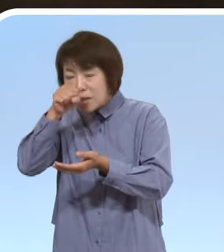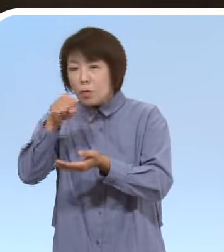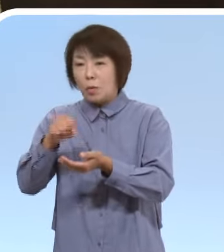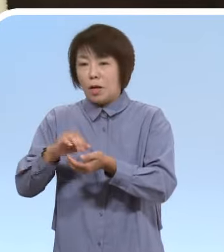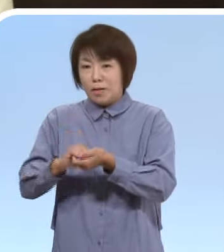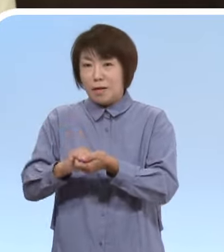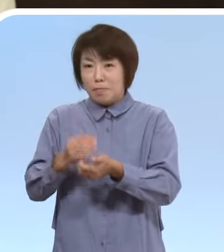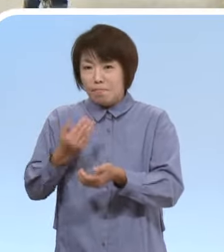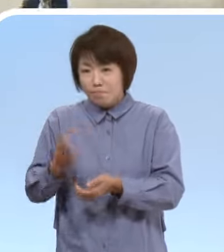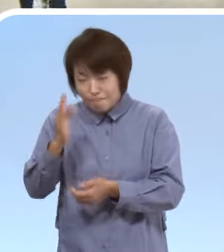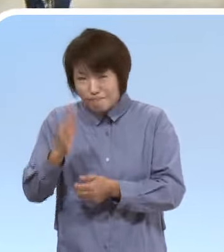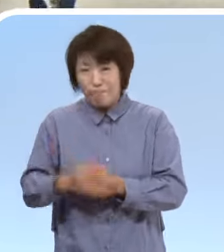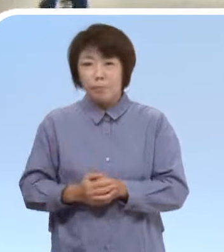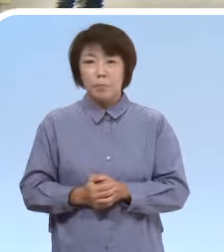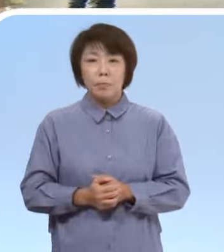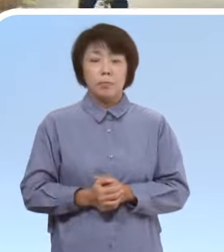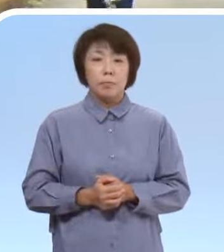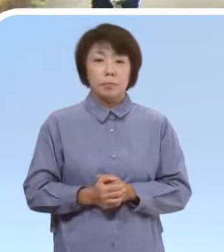ひ。